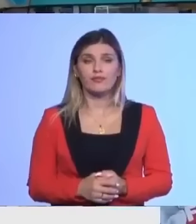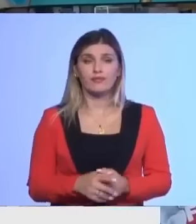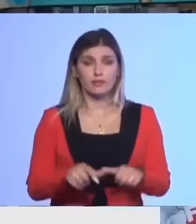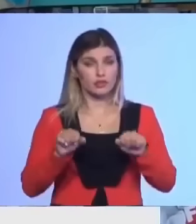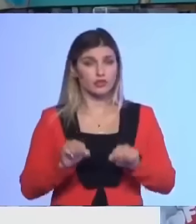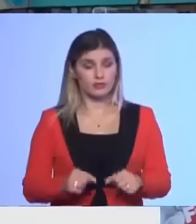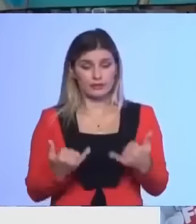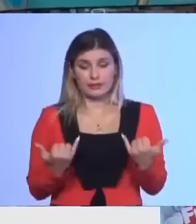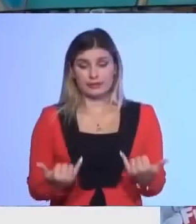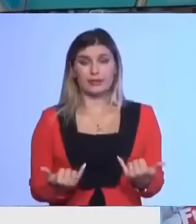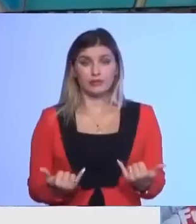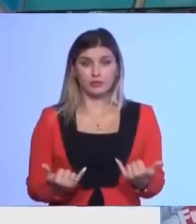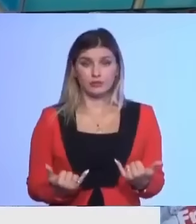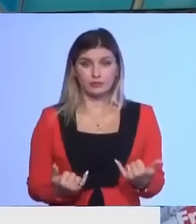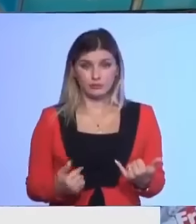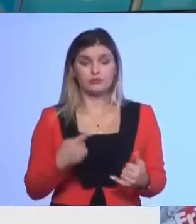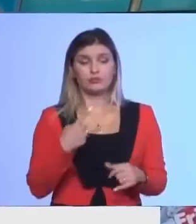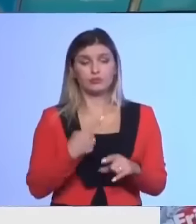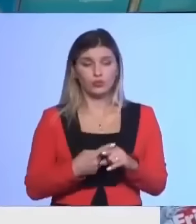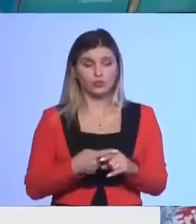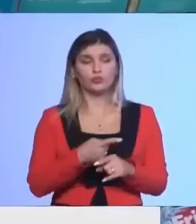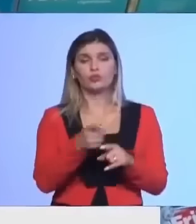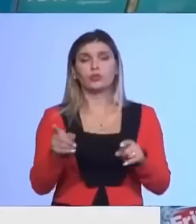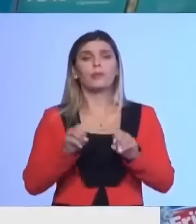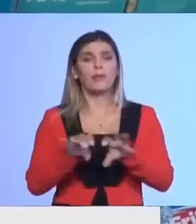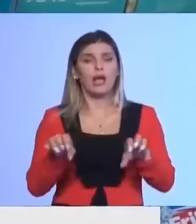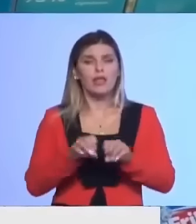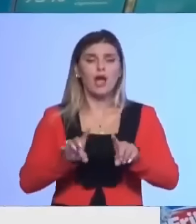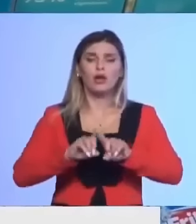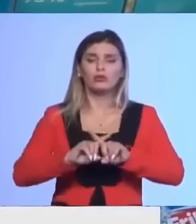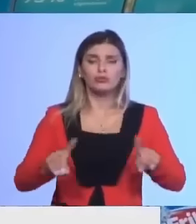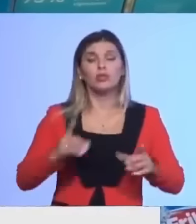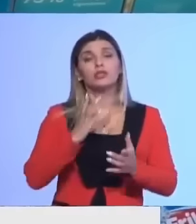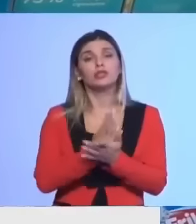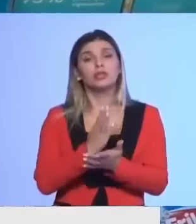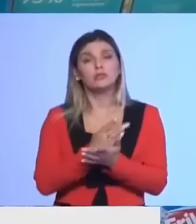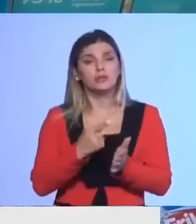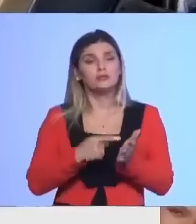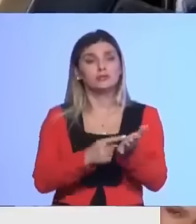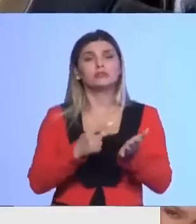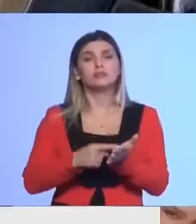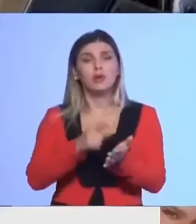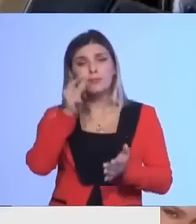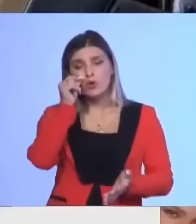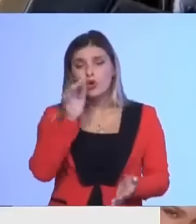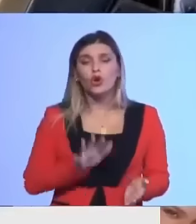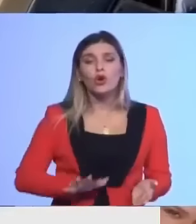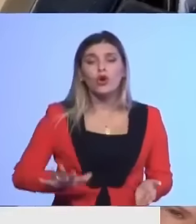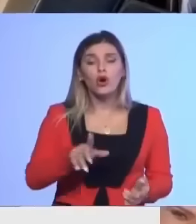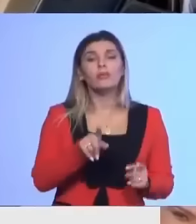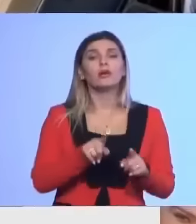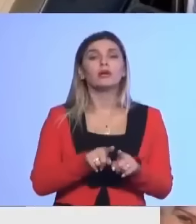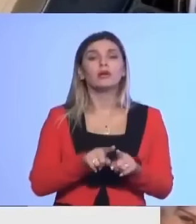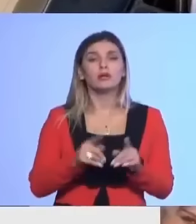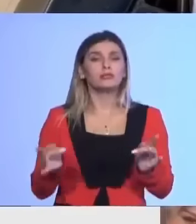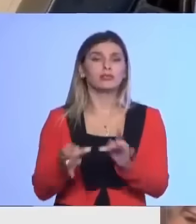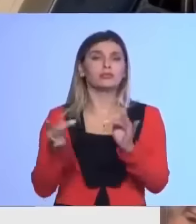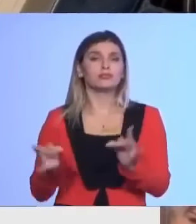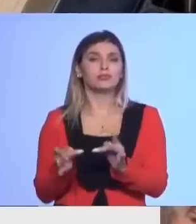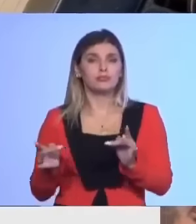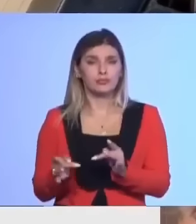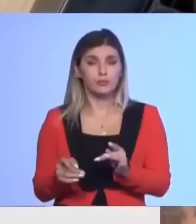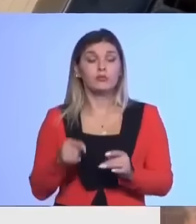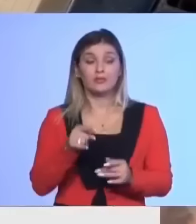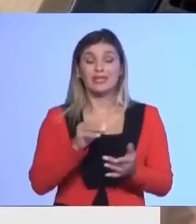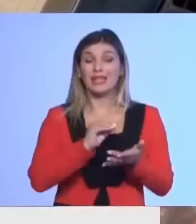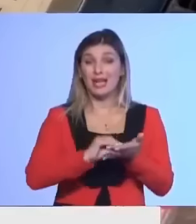Qeveria aktuale me mbështetësit e saj dhe mediat vazhdimisht etiketojnë popujt e rajonit si armiq, por edhe aktivistët dhe gazetarët e pavarur